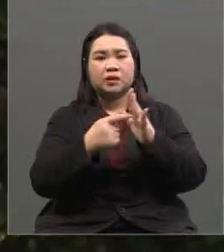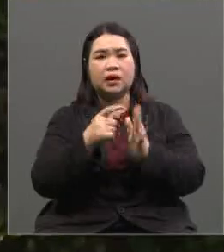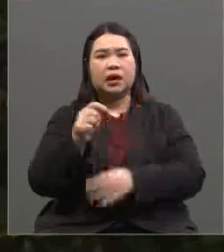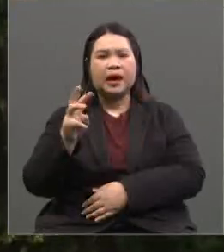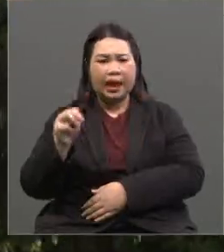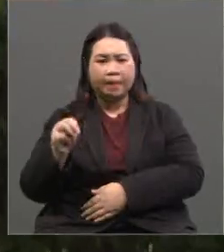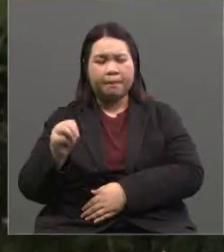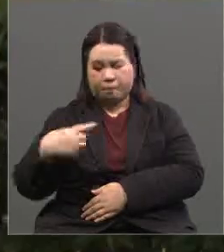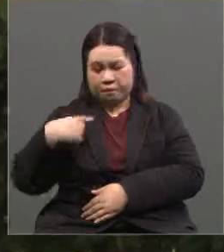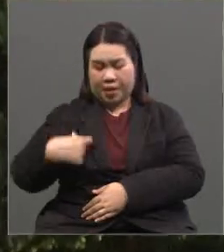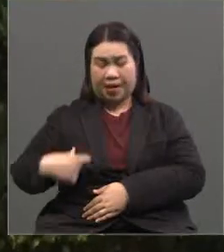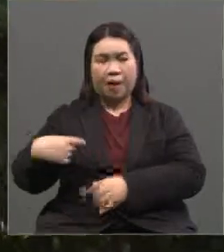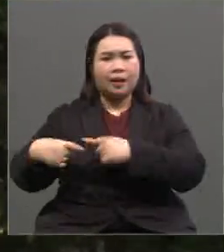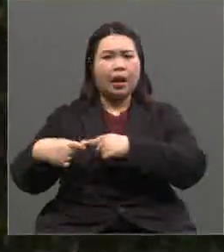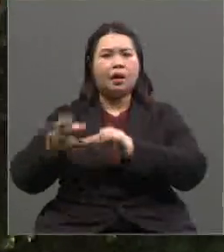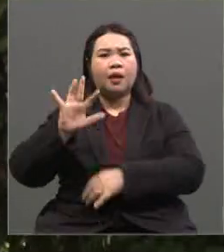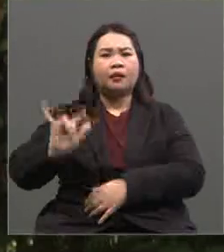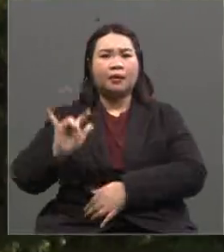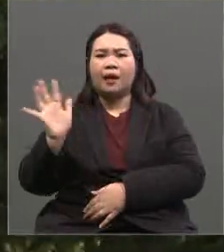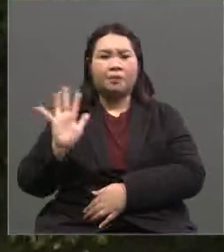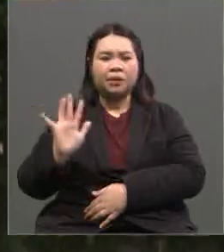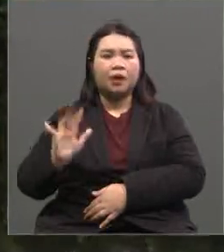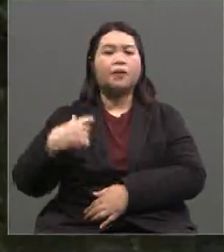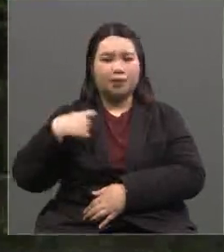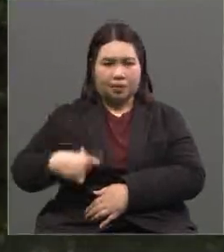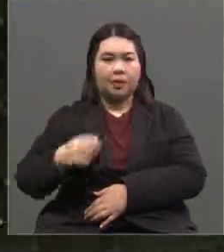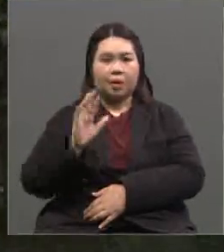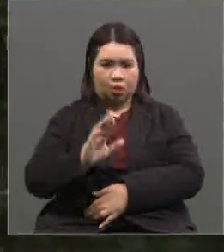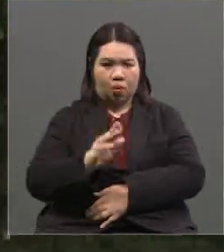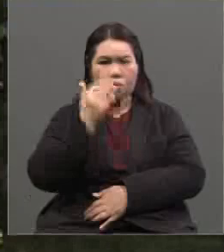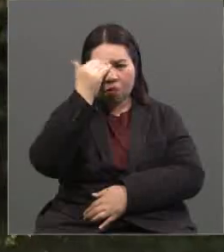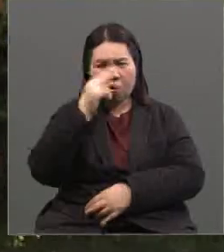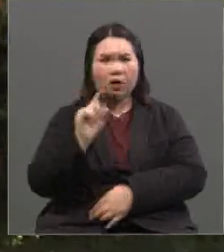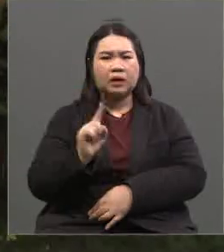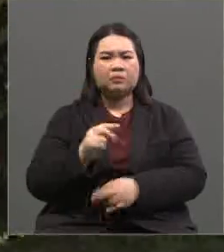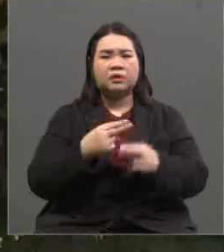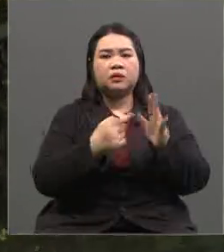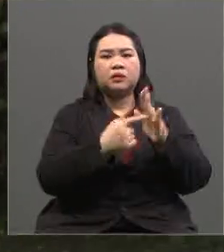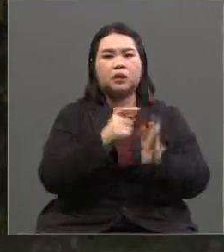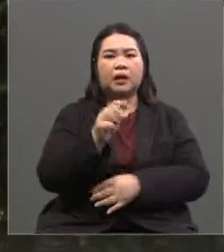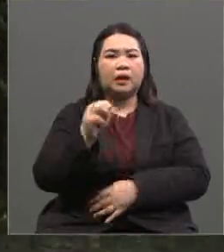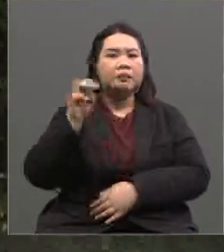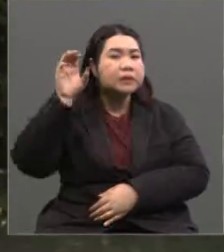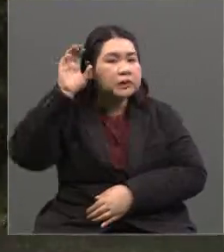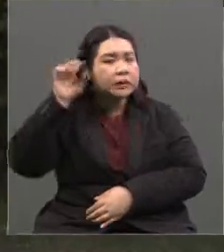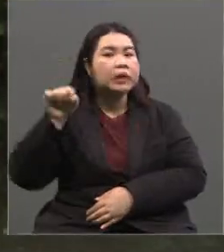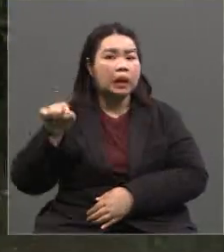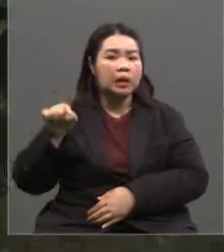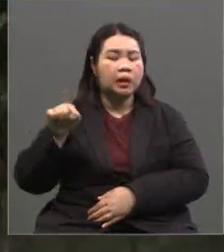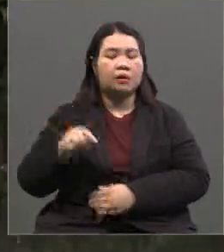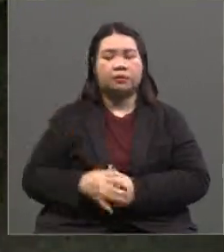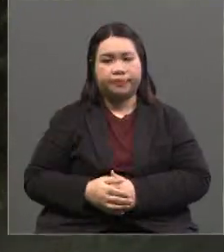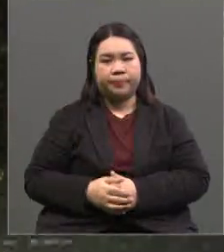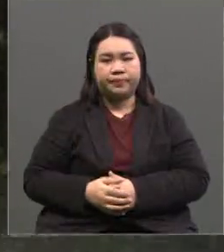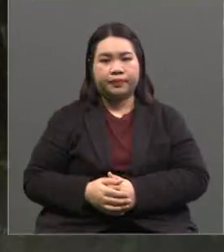ญาตินะคะแต่ว่าเป็นทนายความนั่นเองนะคะเนื่องจากว่าเป็นบุคคลที่ไว้วางใจจึงได้แจ้งให้กับแอมนะคะว่าพยานห